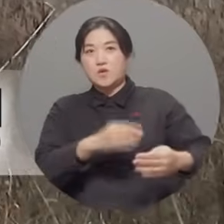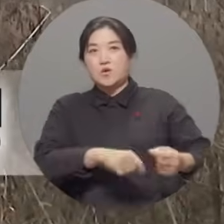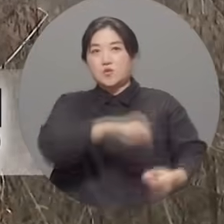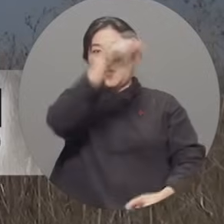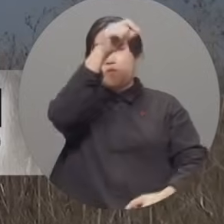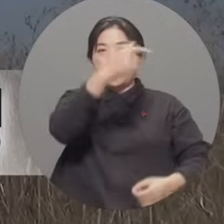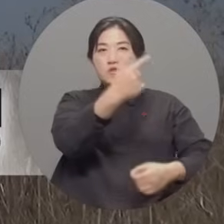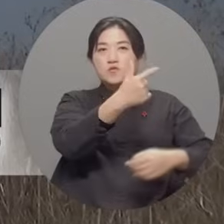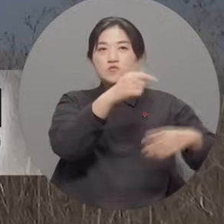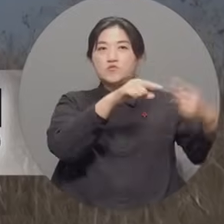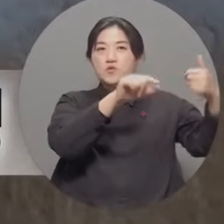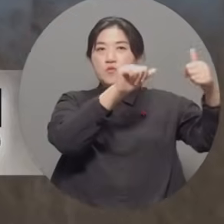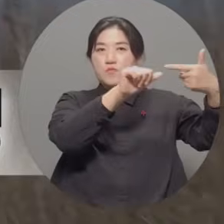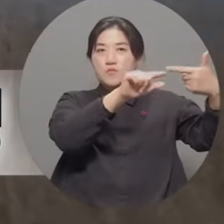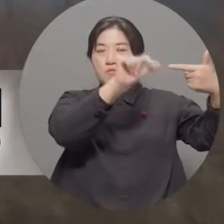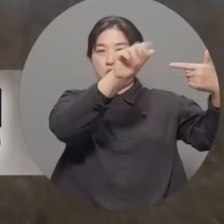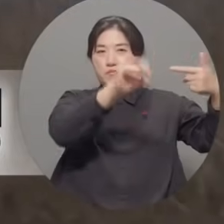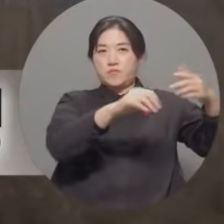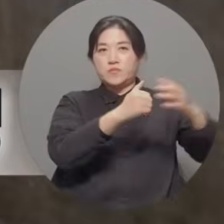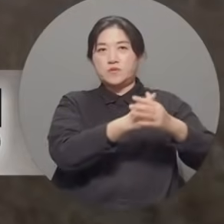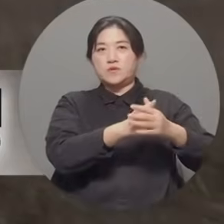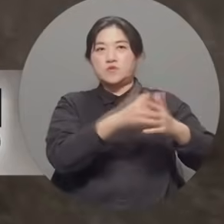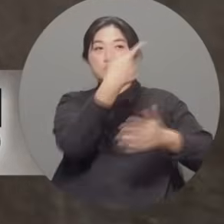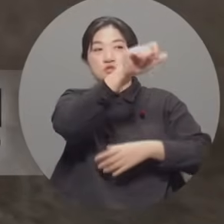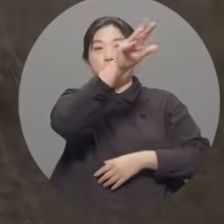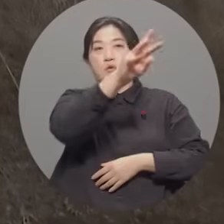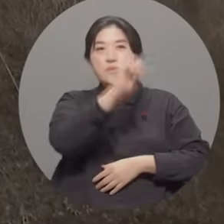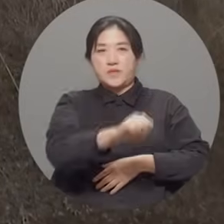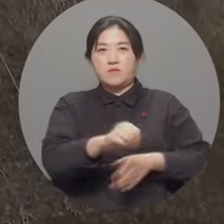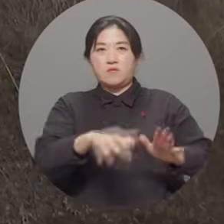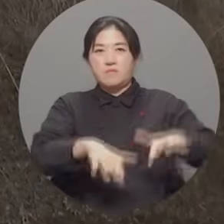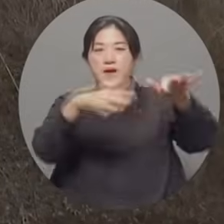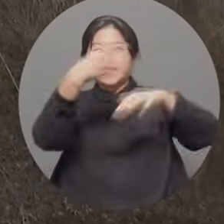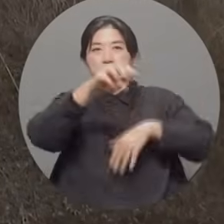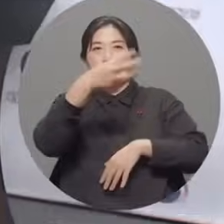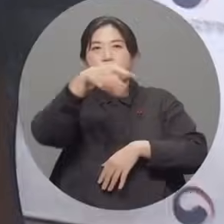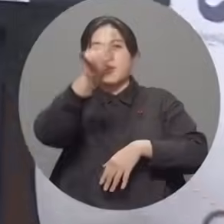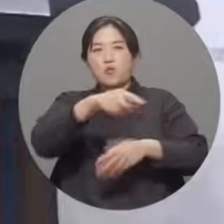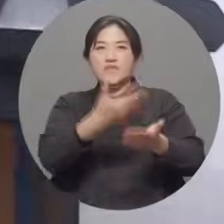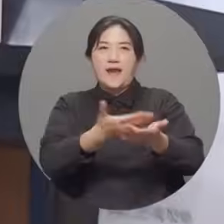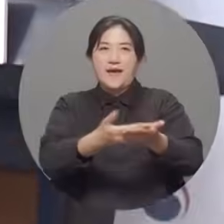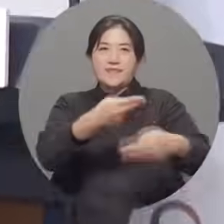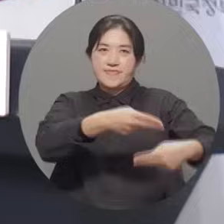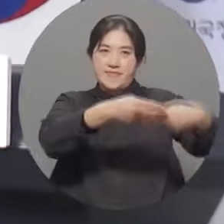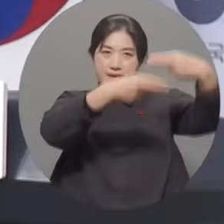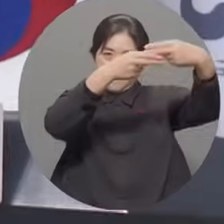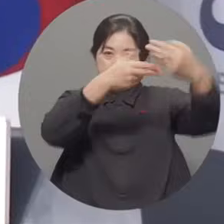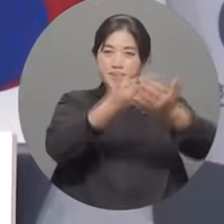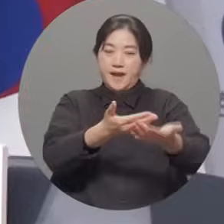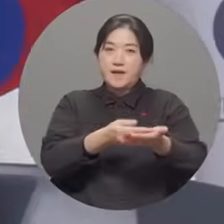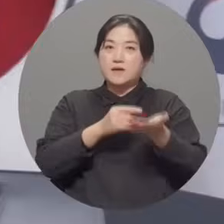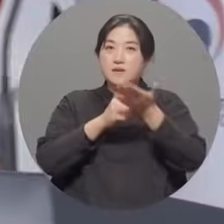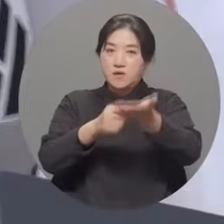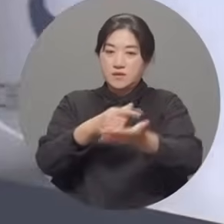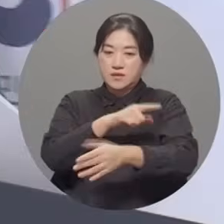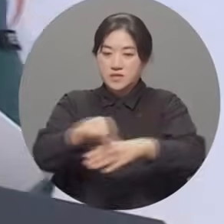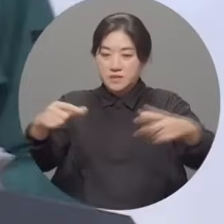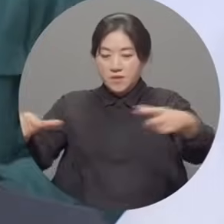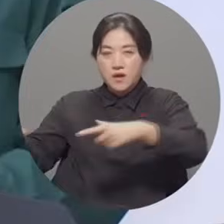저수량 4,300만 톤 규모의 댐 건설을 정부에 요청했습니다. 이곳처럼 댐 건설을 신청한 지자체는